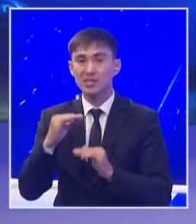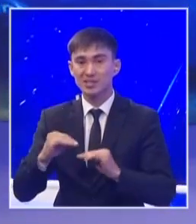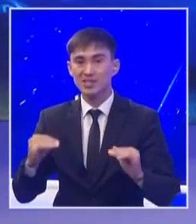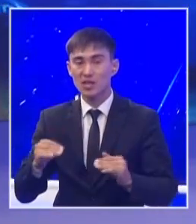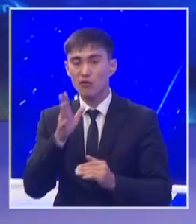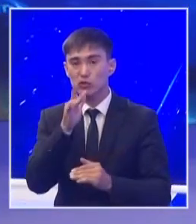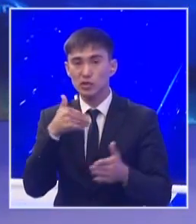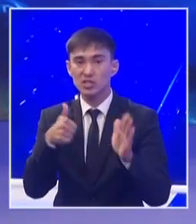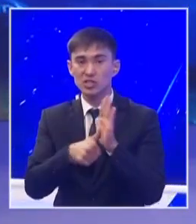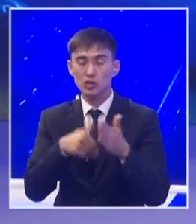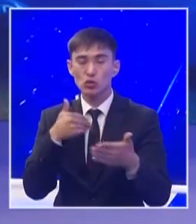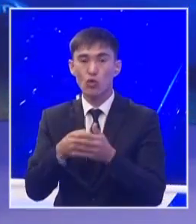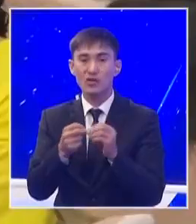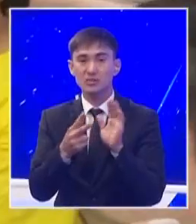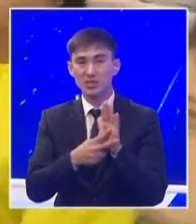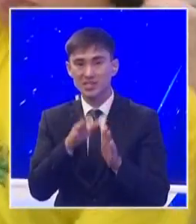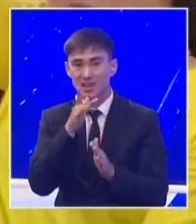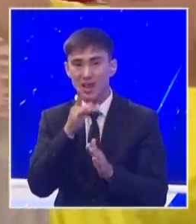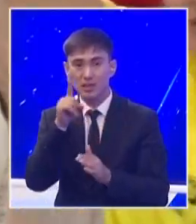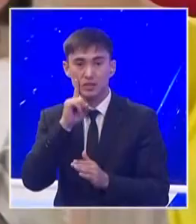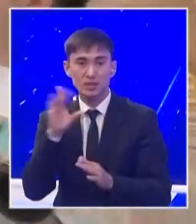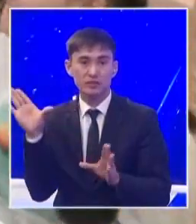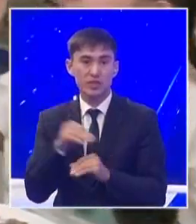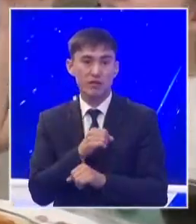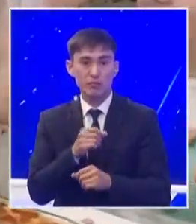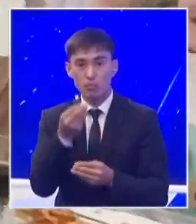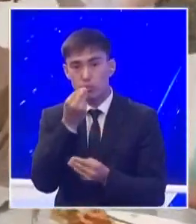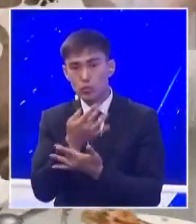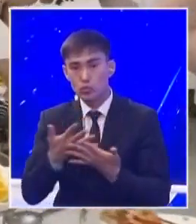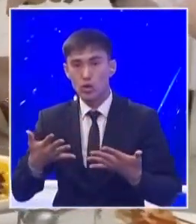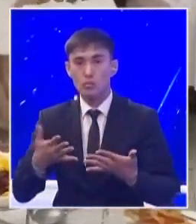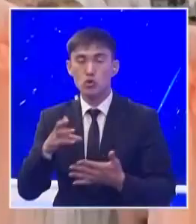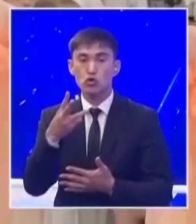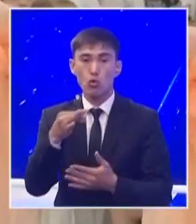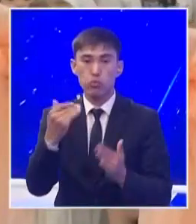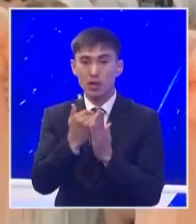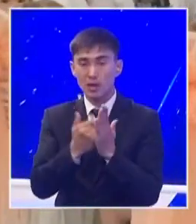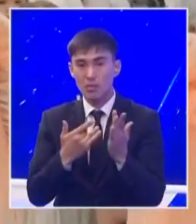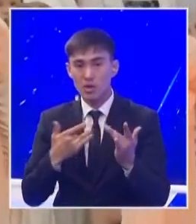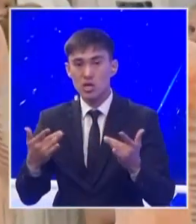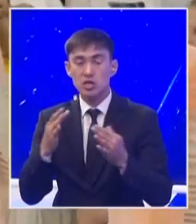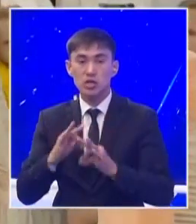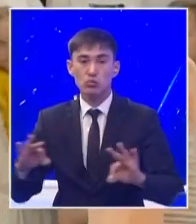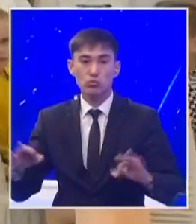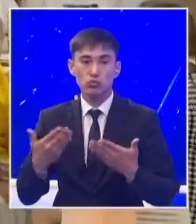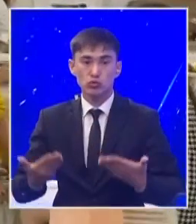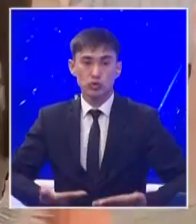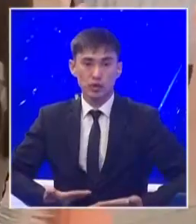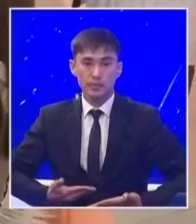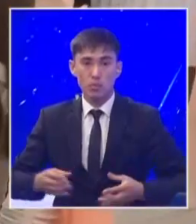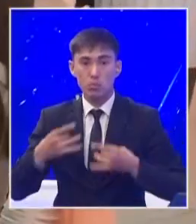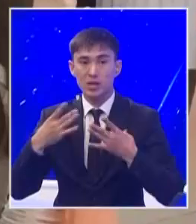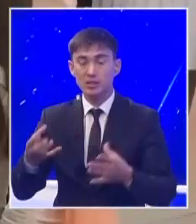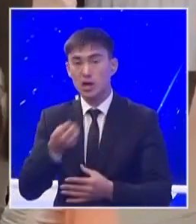детей в возрасте от 6 до 18 лет насладились всевозможными блюдами, шоу-программой и живой музыкой. Праздники